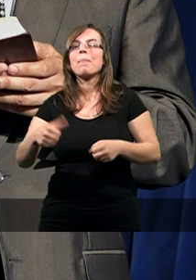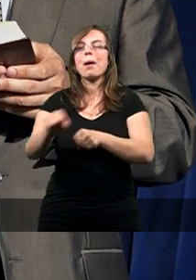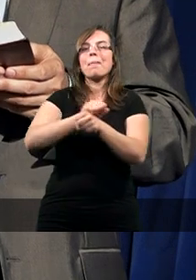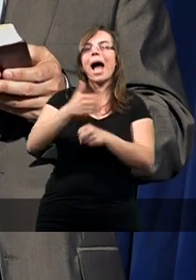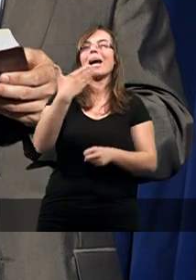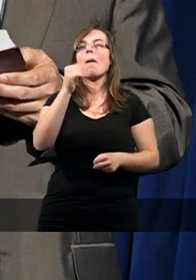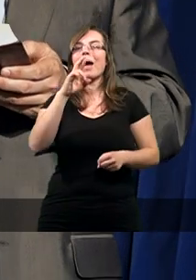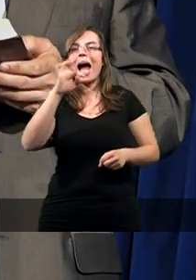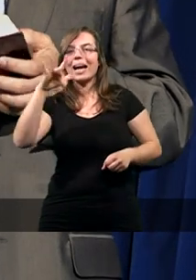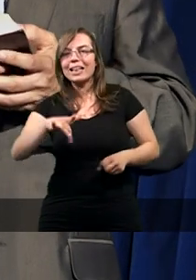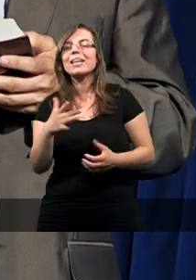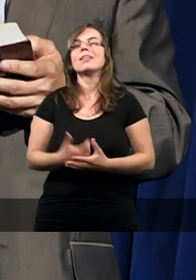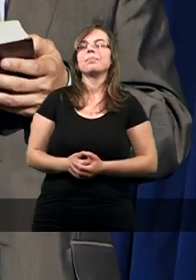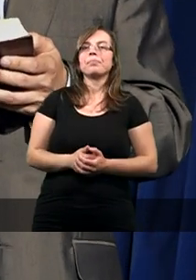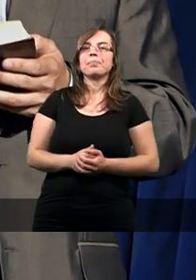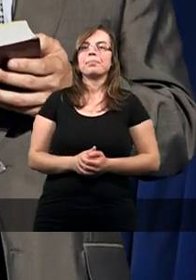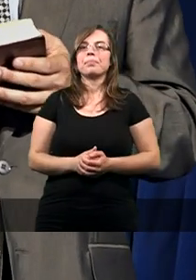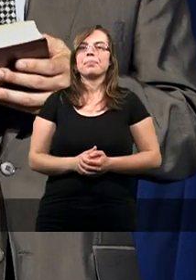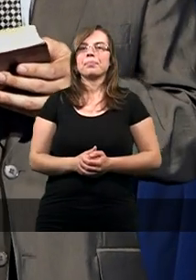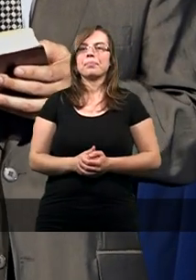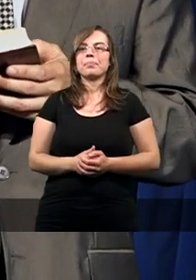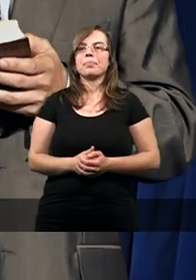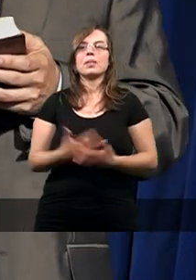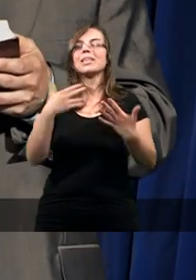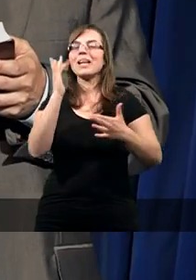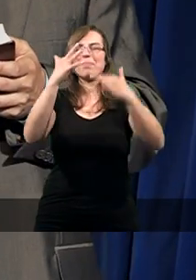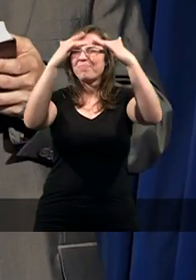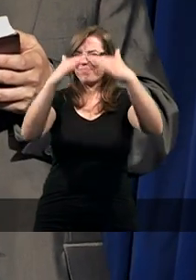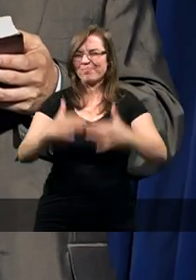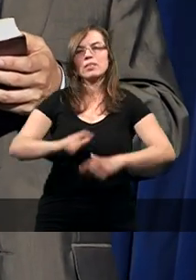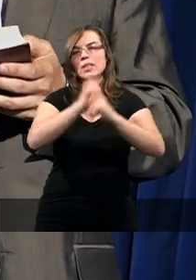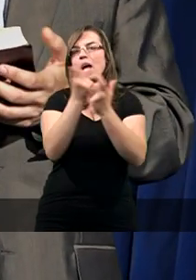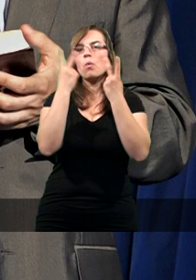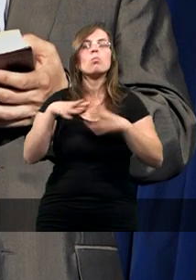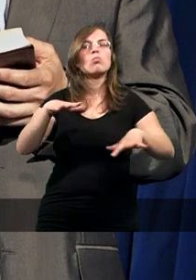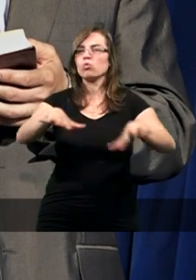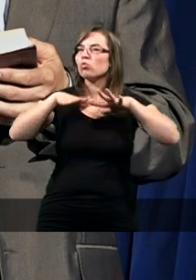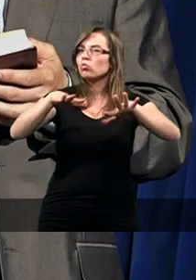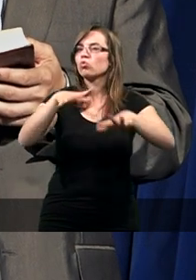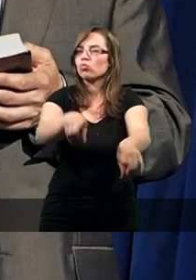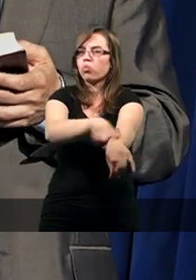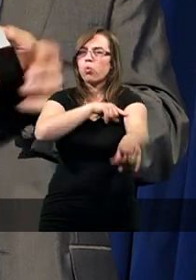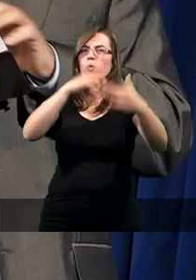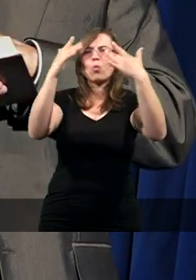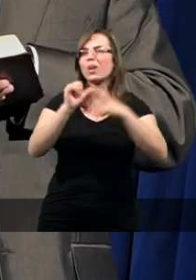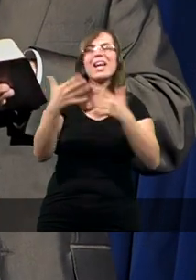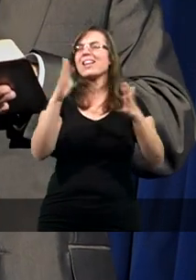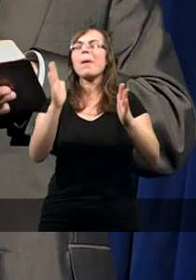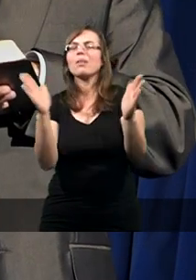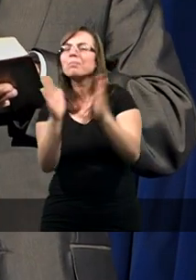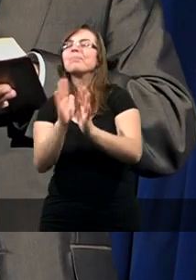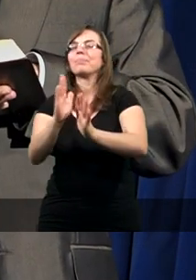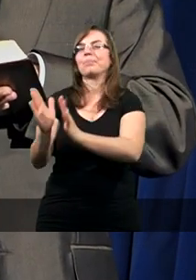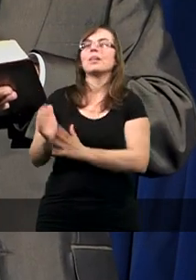Marii i Marty. We won't read the whole story, it's a long story. Nie będziemy czytać całej historii, bo jest zbyt długa. We know